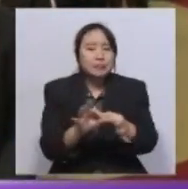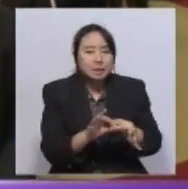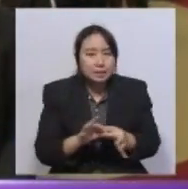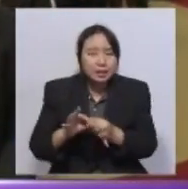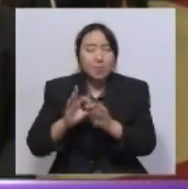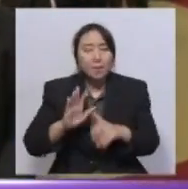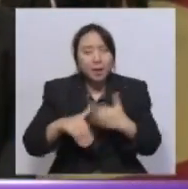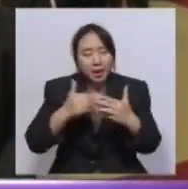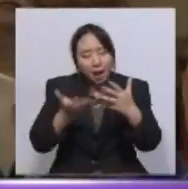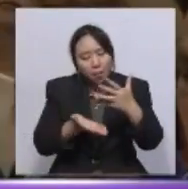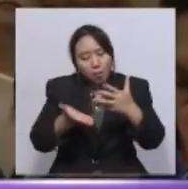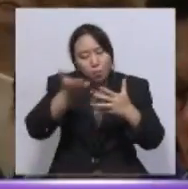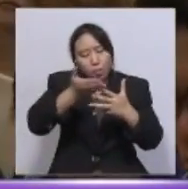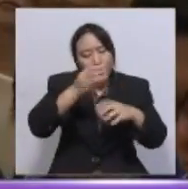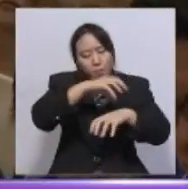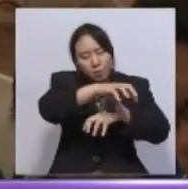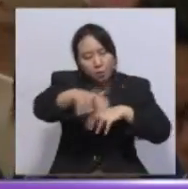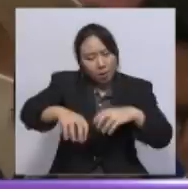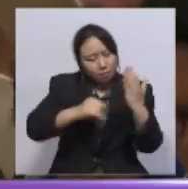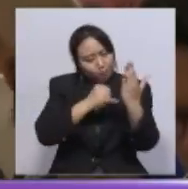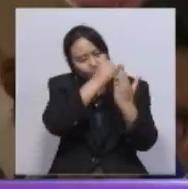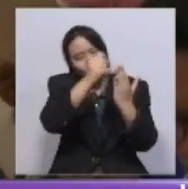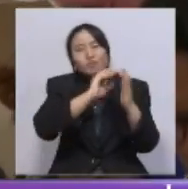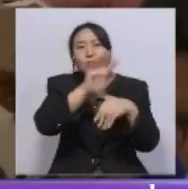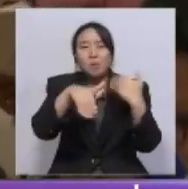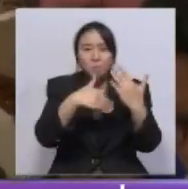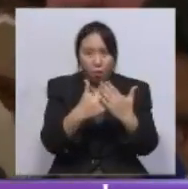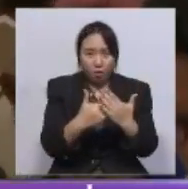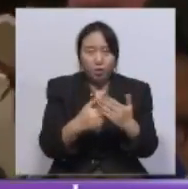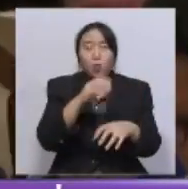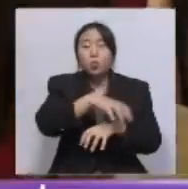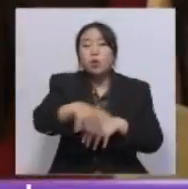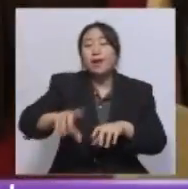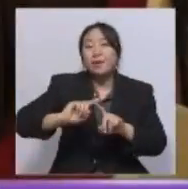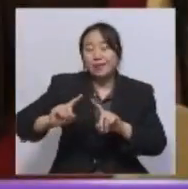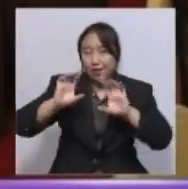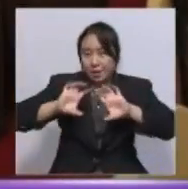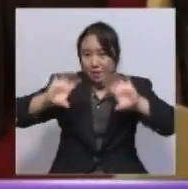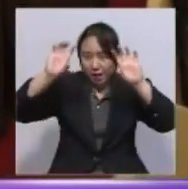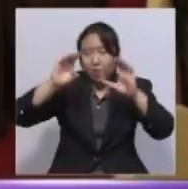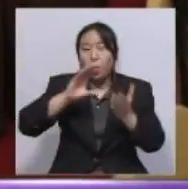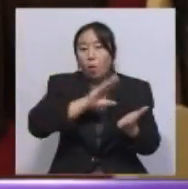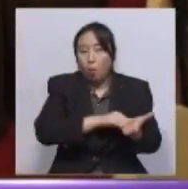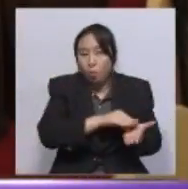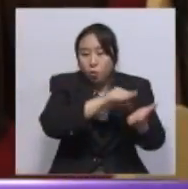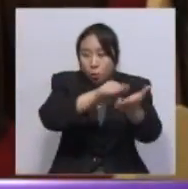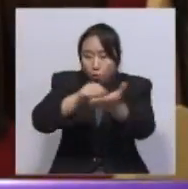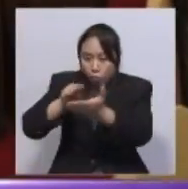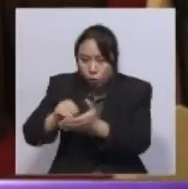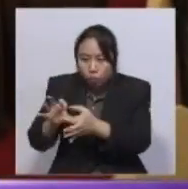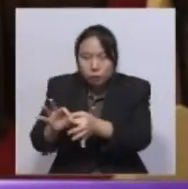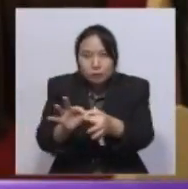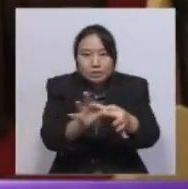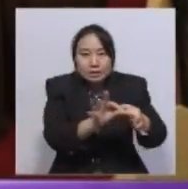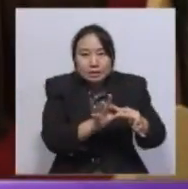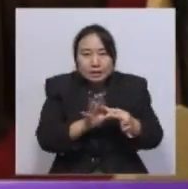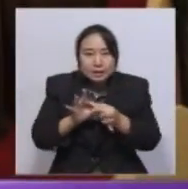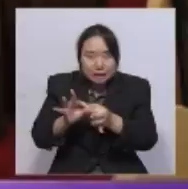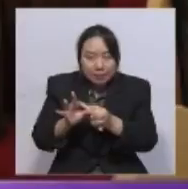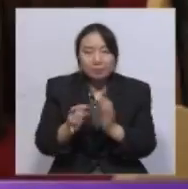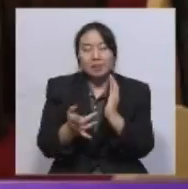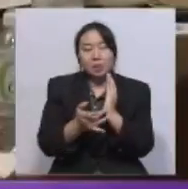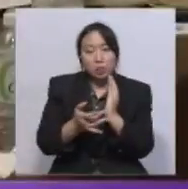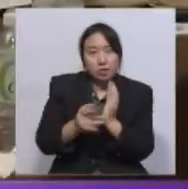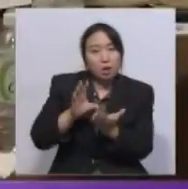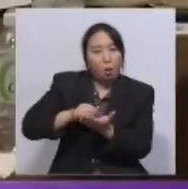พัฒนาทุกระดับทุกพื้นที่โดยหน่วยงานต่างๆของภาครัฐจะต้องมีการเชื่อมโยงข้อมูลระหว่างกันมีเทคโนโลยีและข้อมูลที่มี